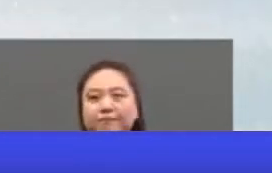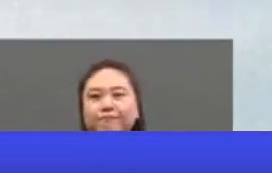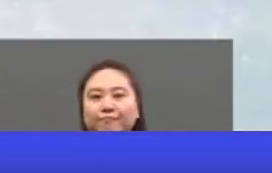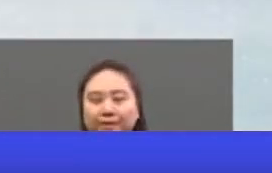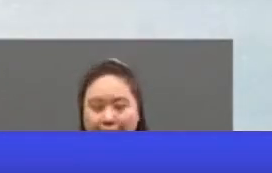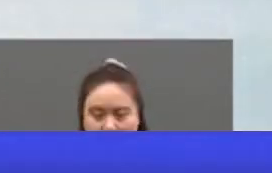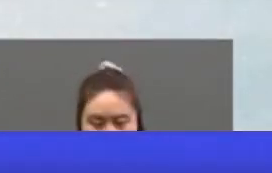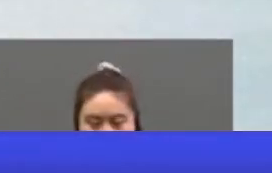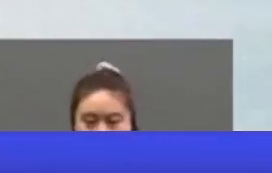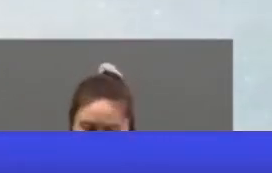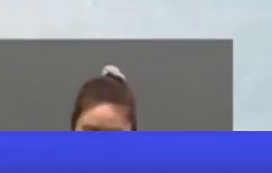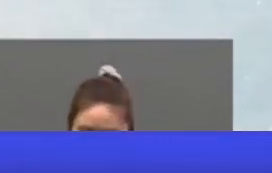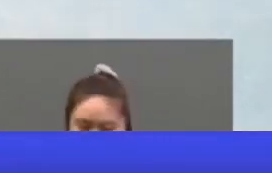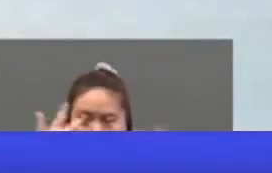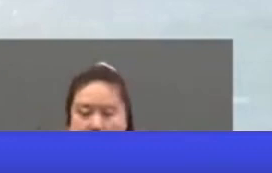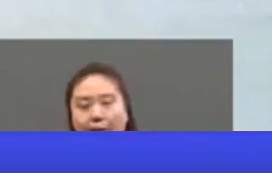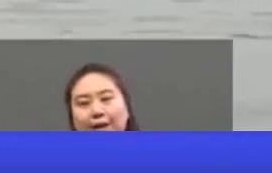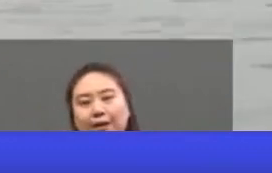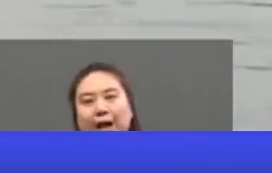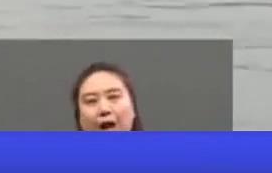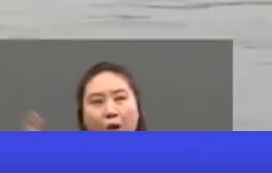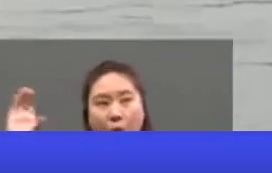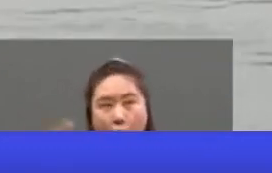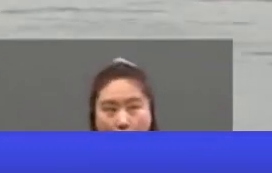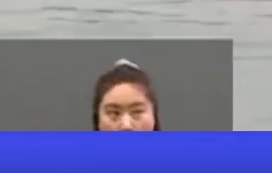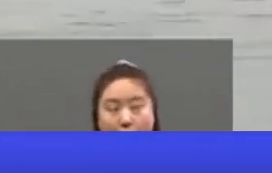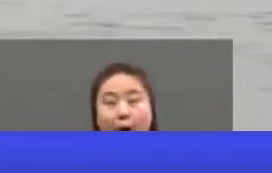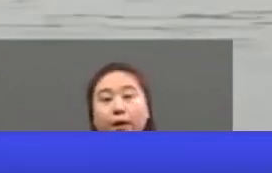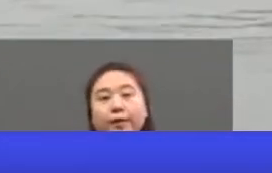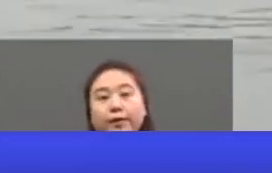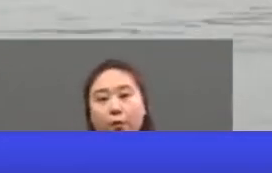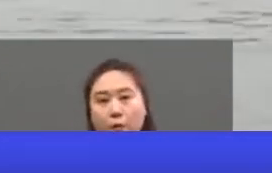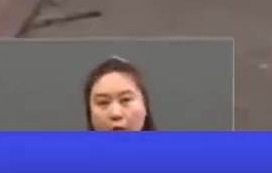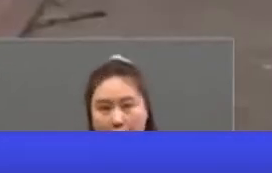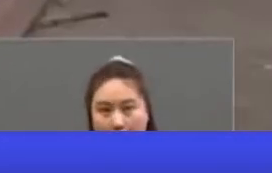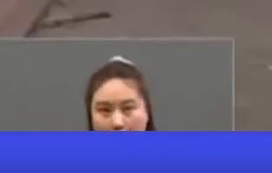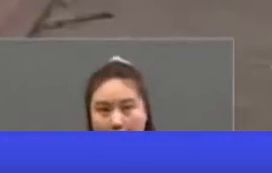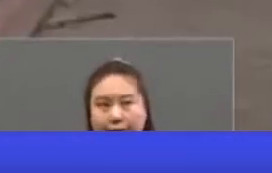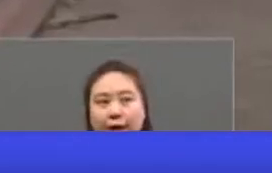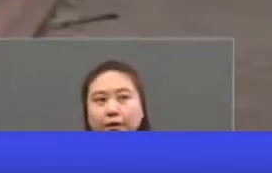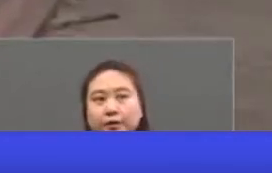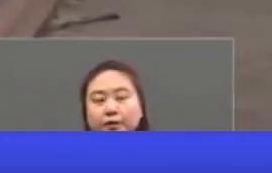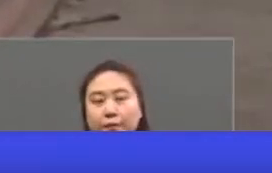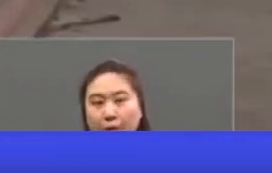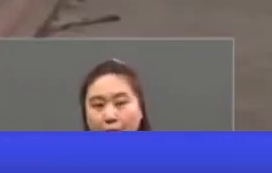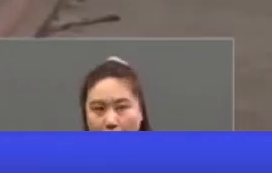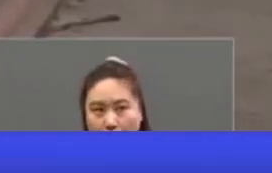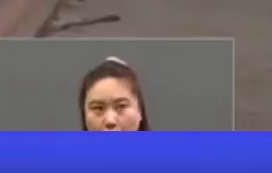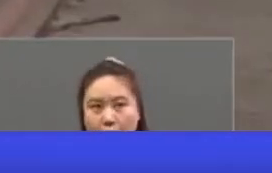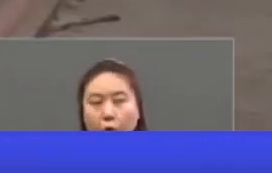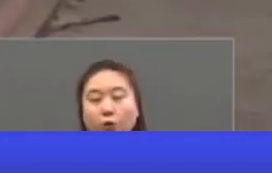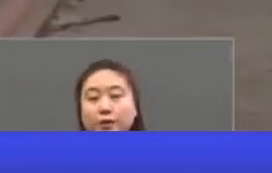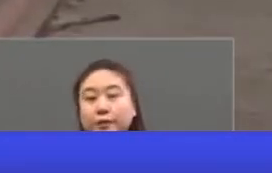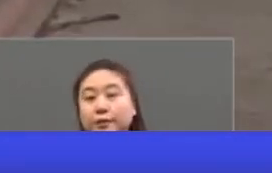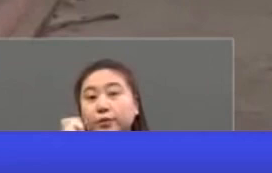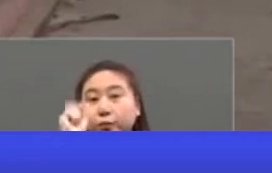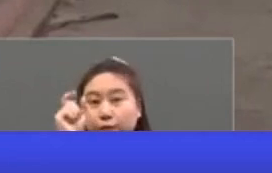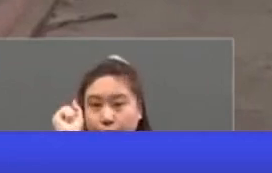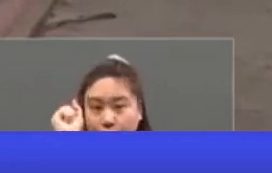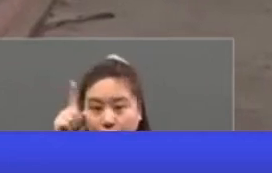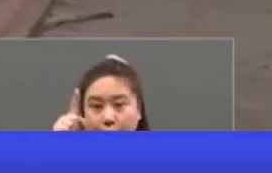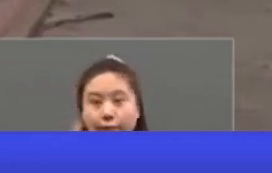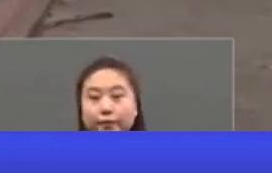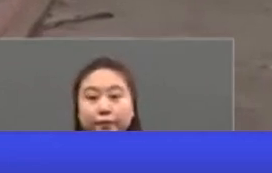จะเป็นเรื่องของแรงงานเป็นหลักนะครับในเรื่องของเทียร์เราก็ดีขึ้นอยู่แล้วนะครับตามเรื่องของแรงงานค้ามนุษย์ซึ่งท